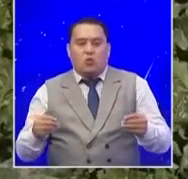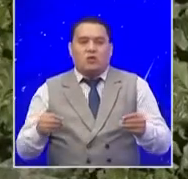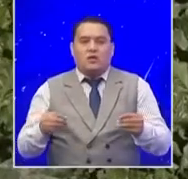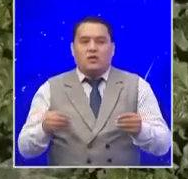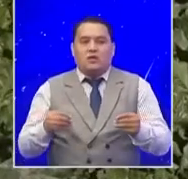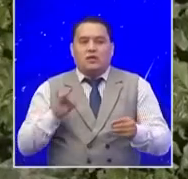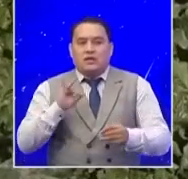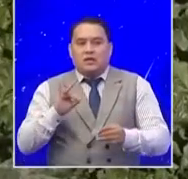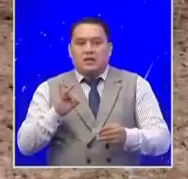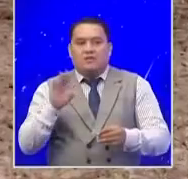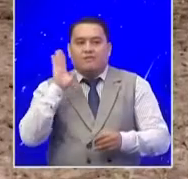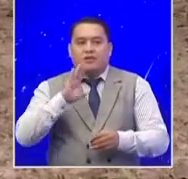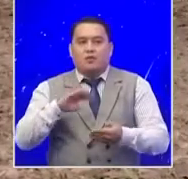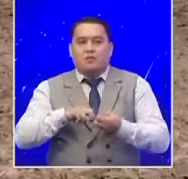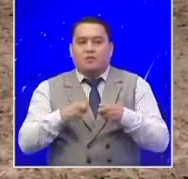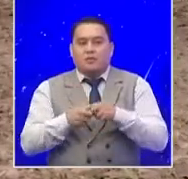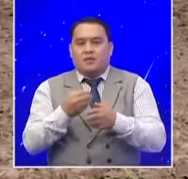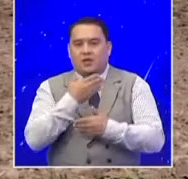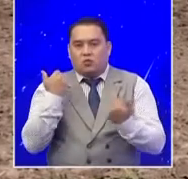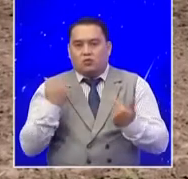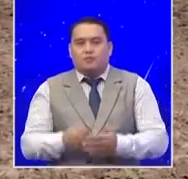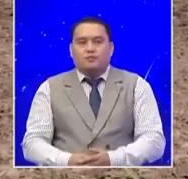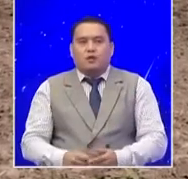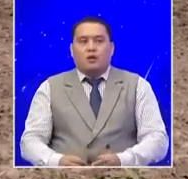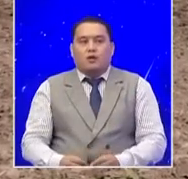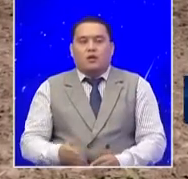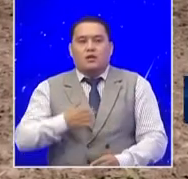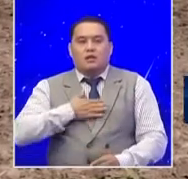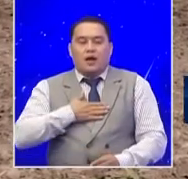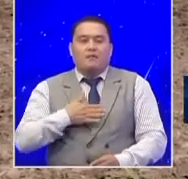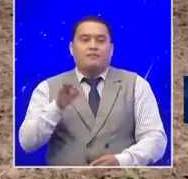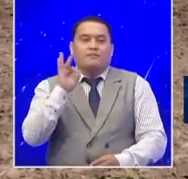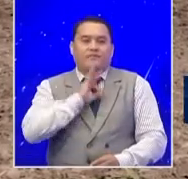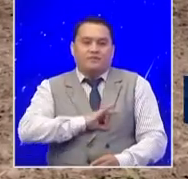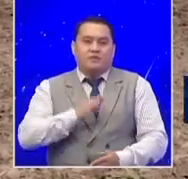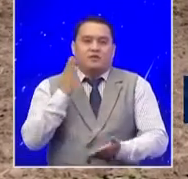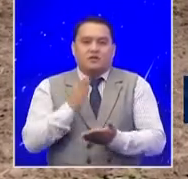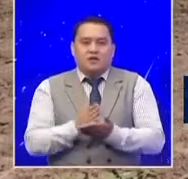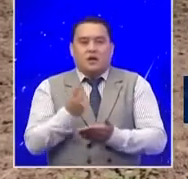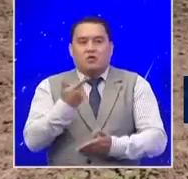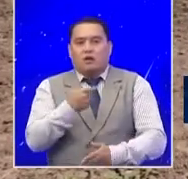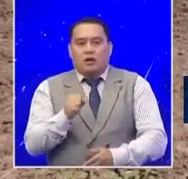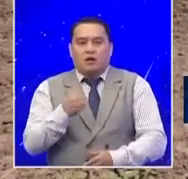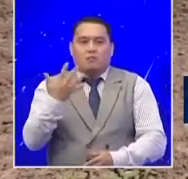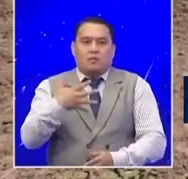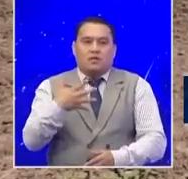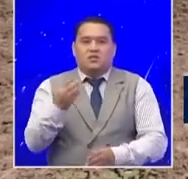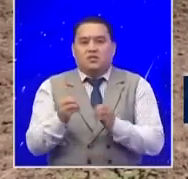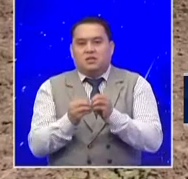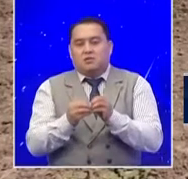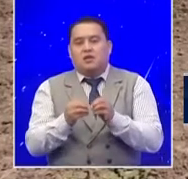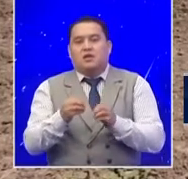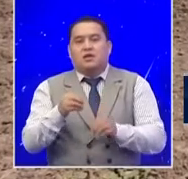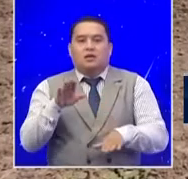сезона, когда проблемы с водой нету. Культура очень выгодная. На посев одного гектара уходит от 5 до 7 килограммов